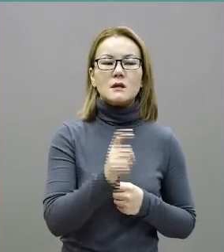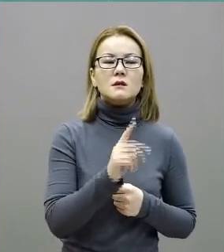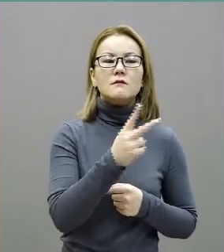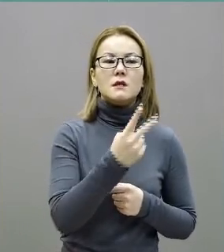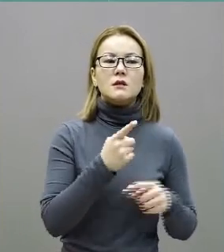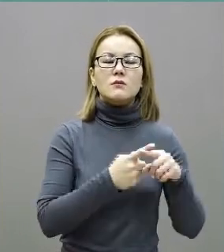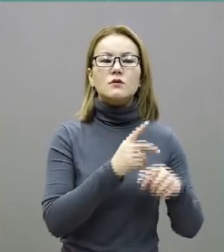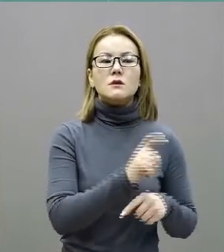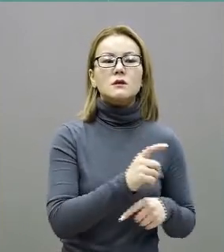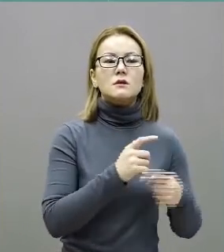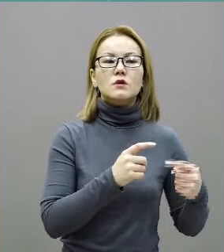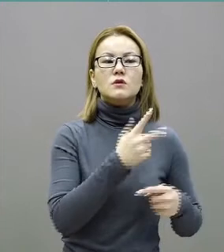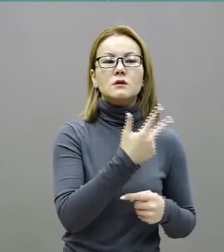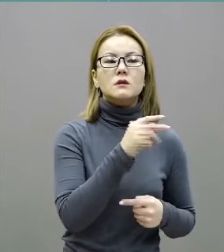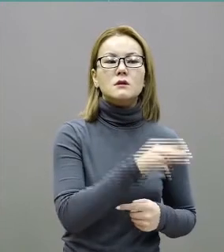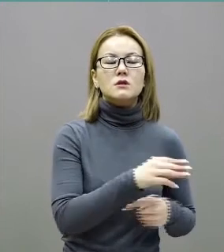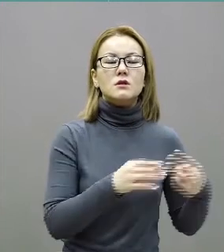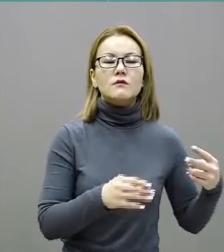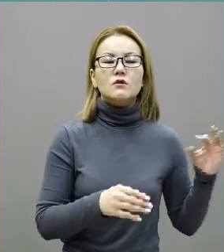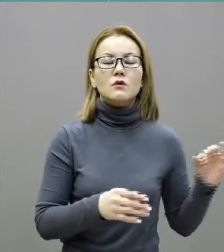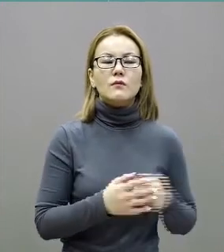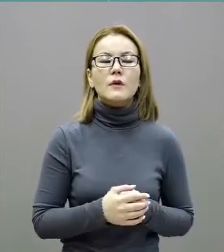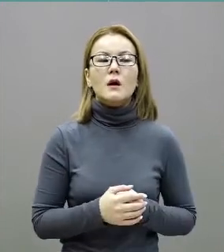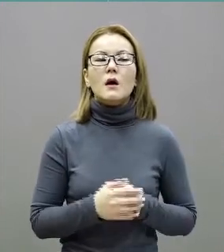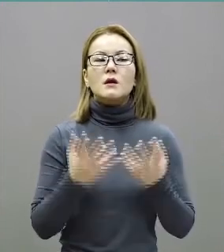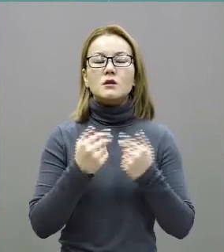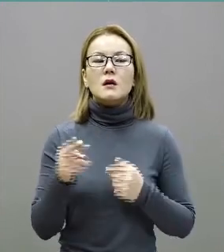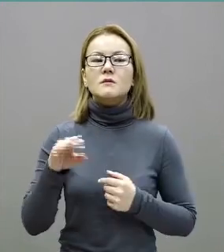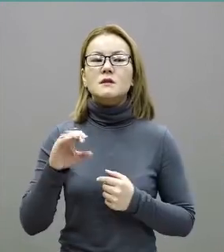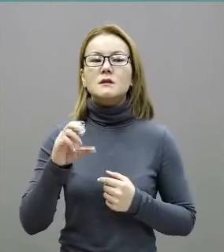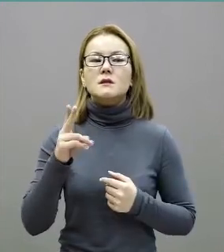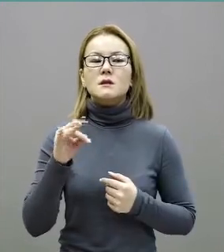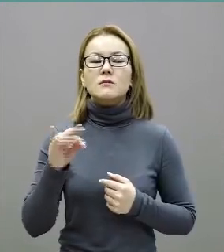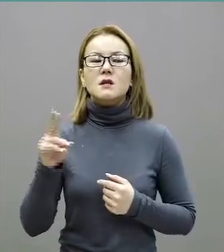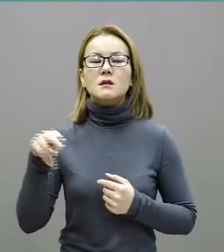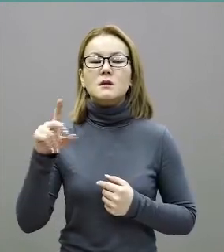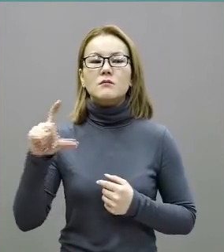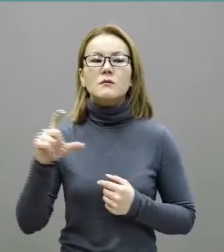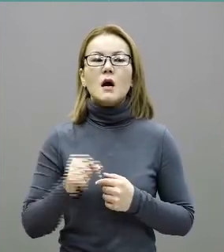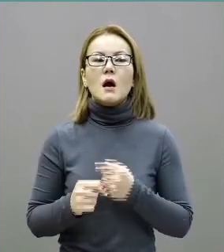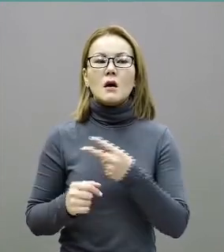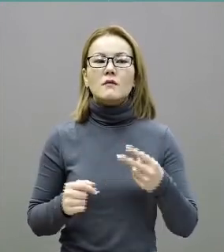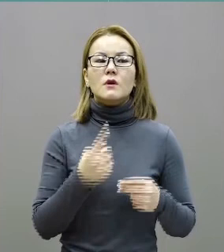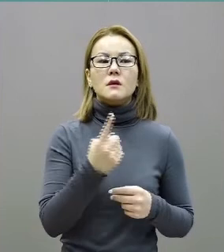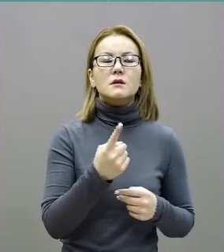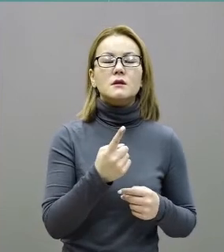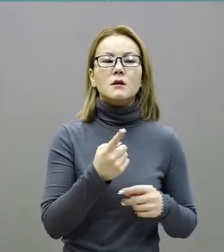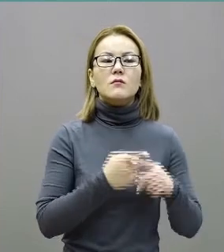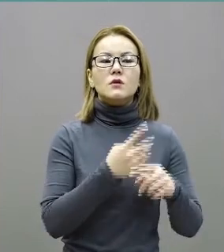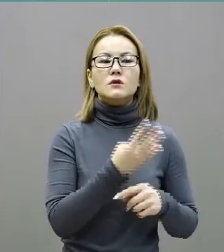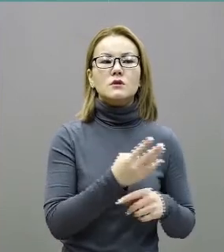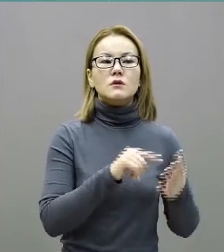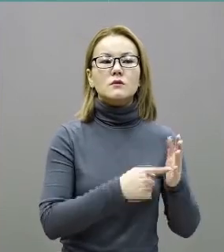плюс x минус 3 тысячи равно нулю решаем дискриминант получаем дискриминант равной 120 одному